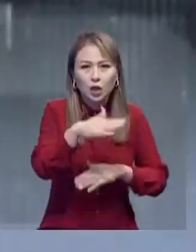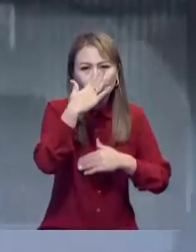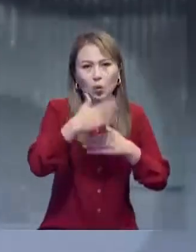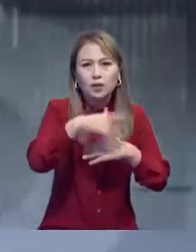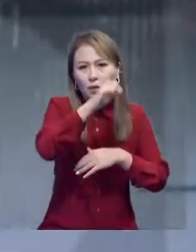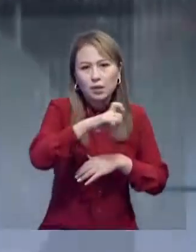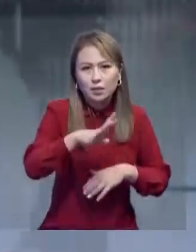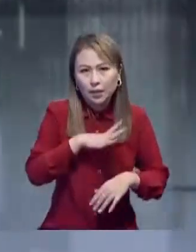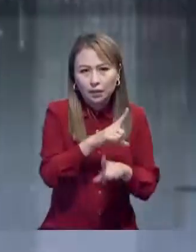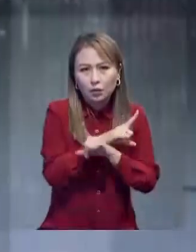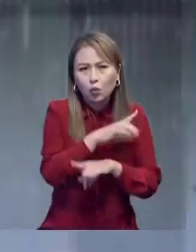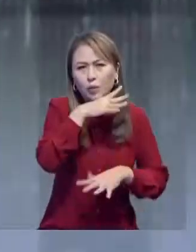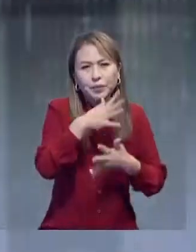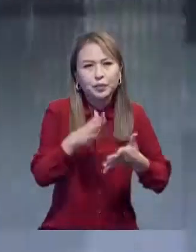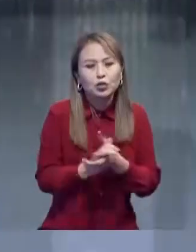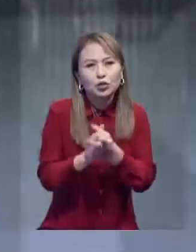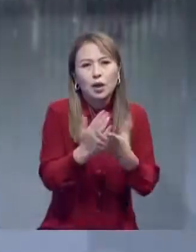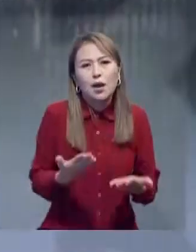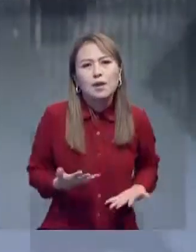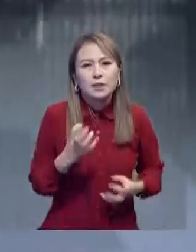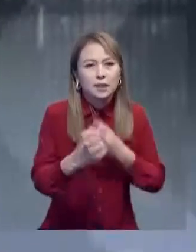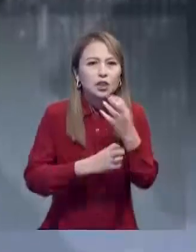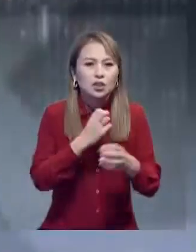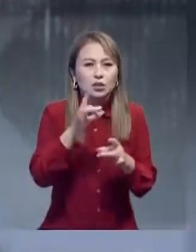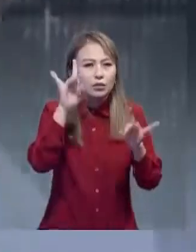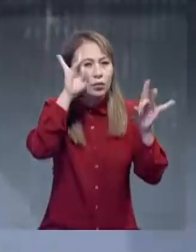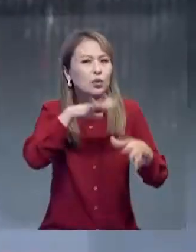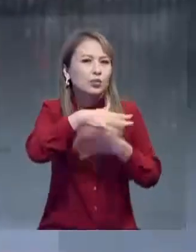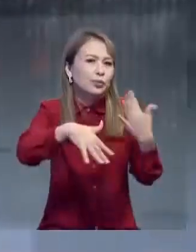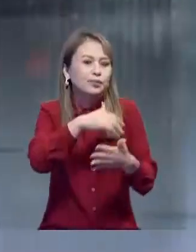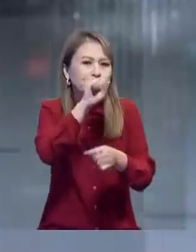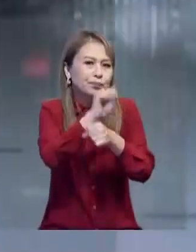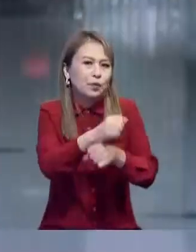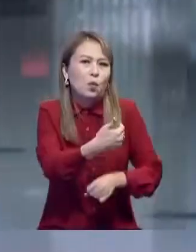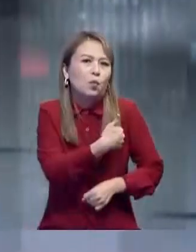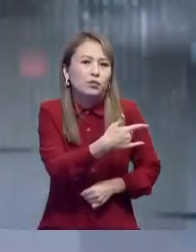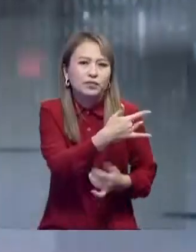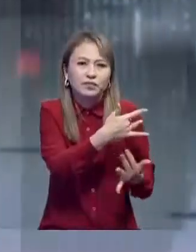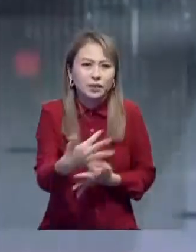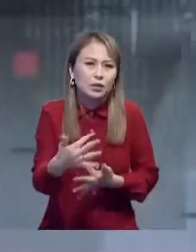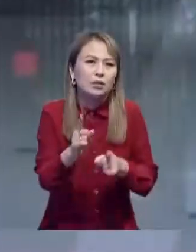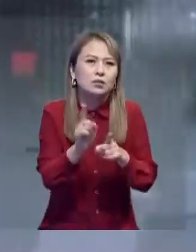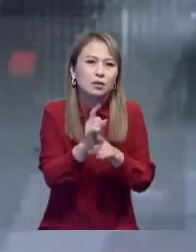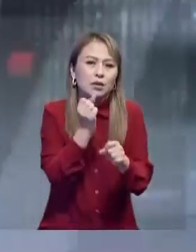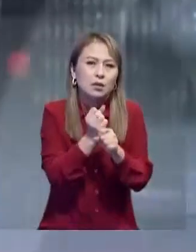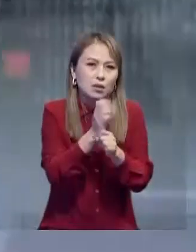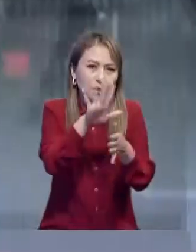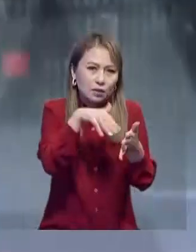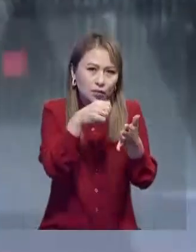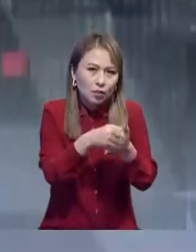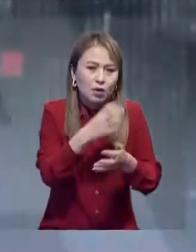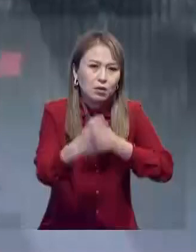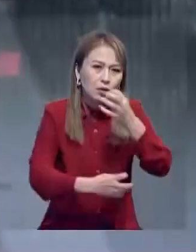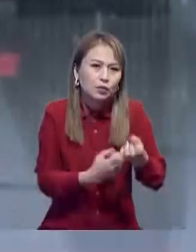14 мыңға жуық адам қаза тапқан. Көбі бейбіт тұрған. Әлем елдерінде жанжалды тоқтатуды талап еткен ірі наразылық шерулері әлі өтіп жатыр.